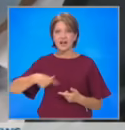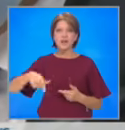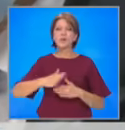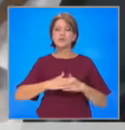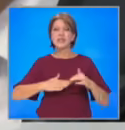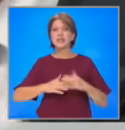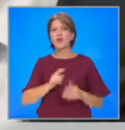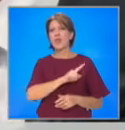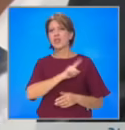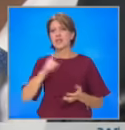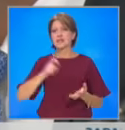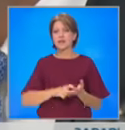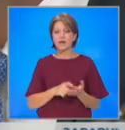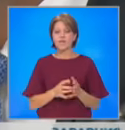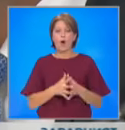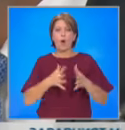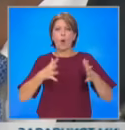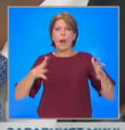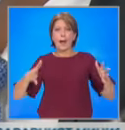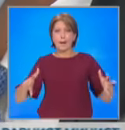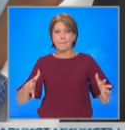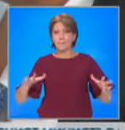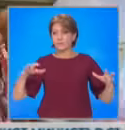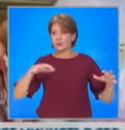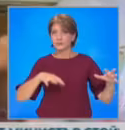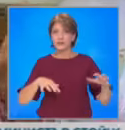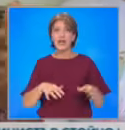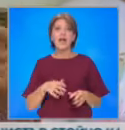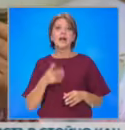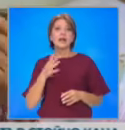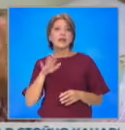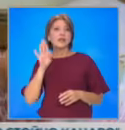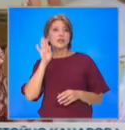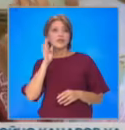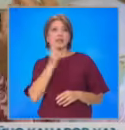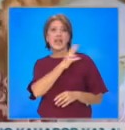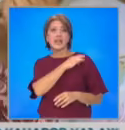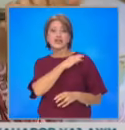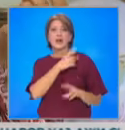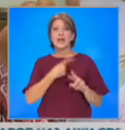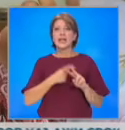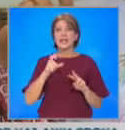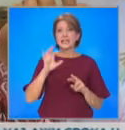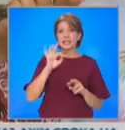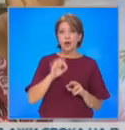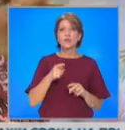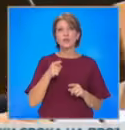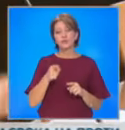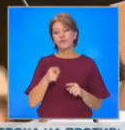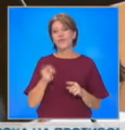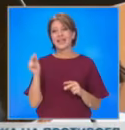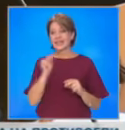в изключително големи мащаби. Комисията изслуша и началника на НСО, но тази част от заседанието беше закрита за медии.